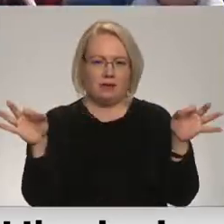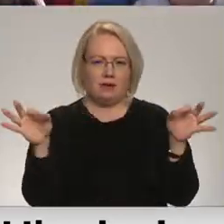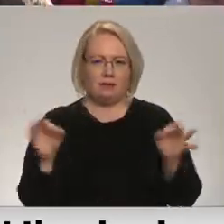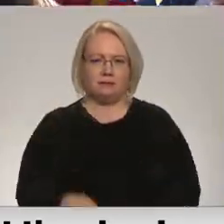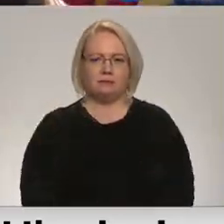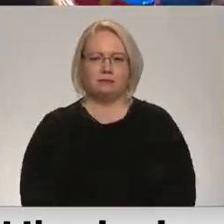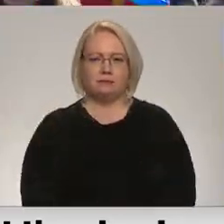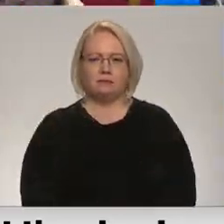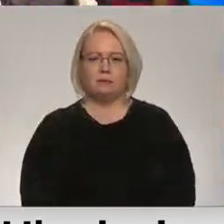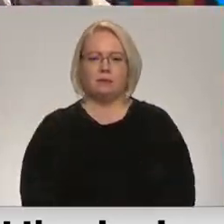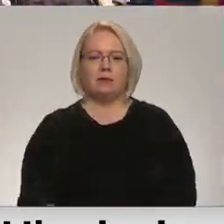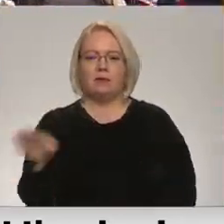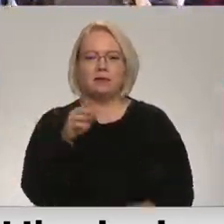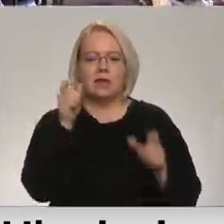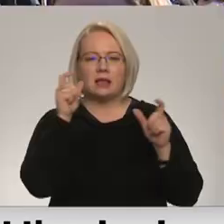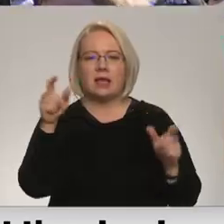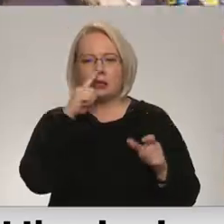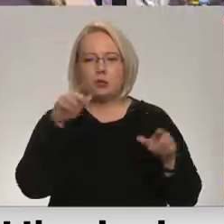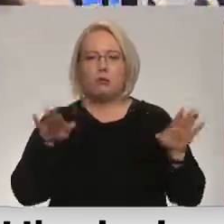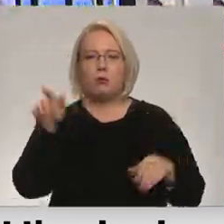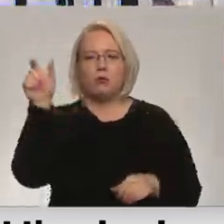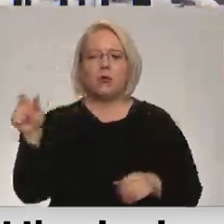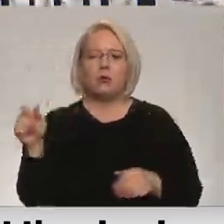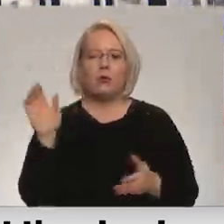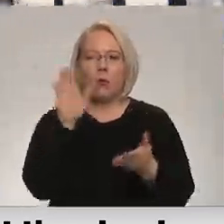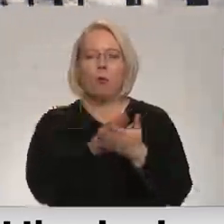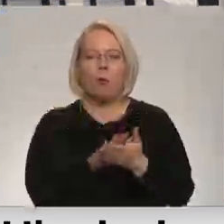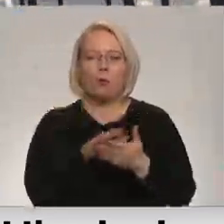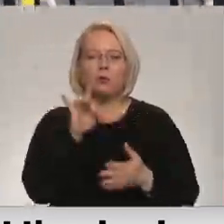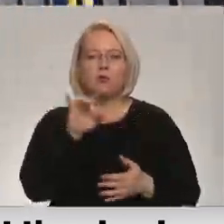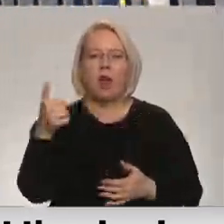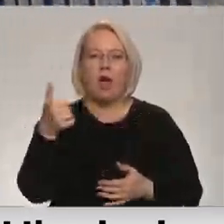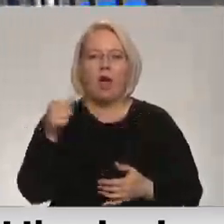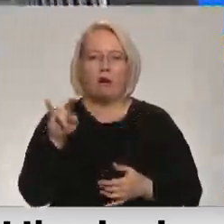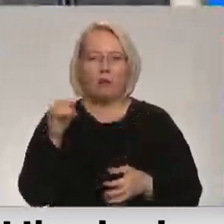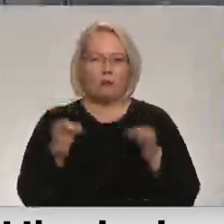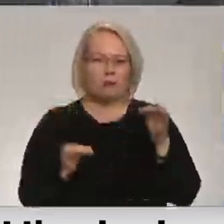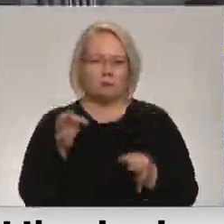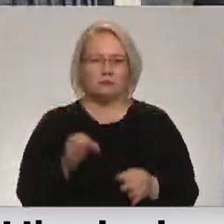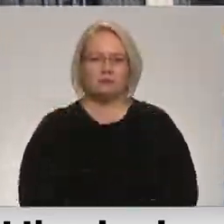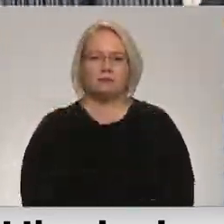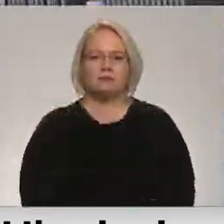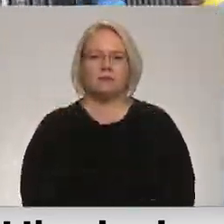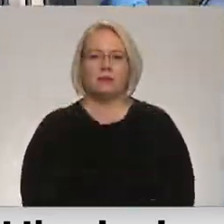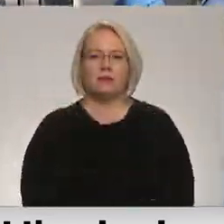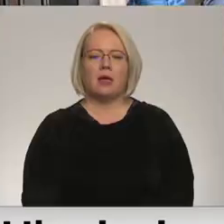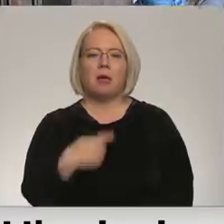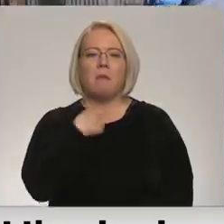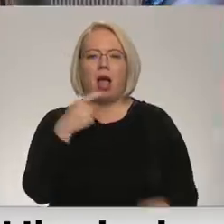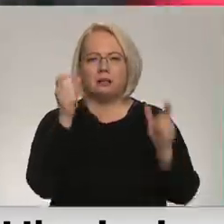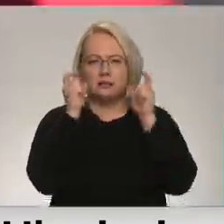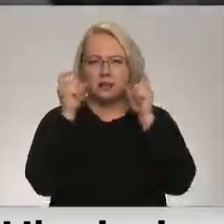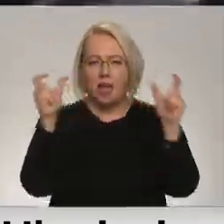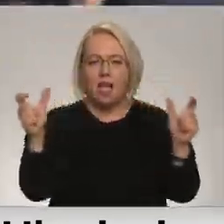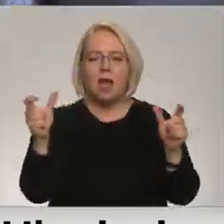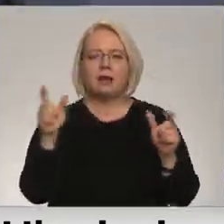Putinu uz Hāgu! Putinu uz Hāgu! Putinu uz Hāgu! Balses kļūst skaļākas,